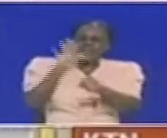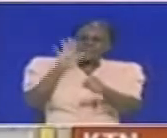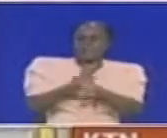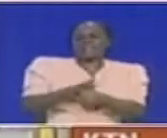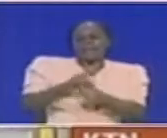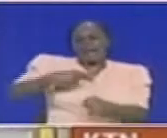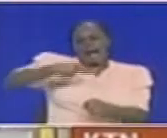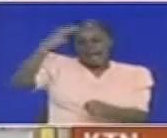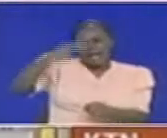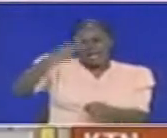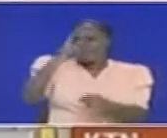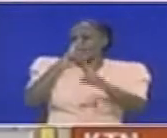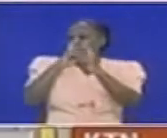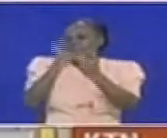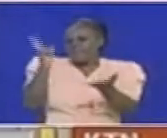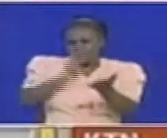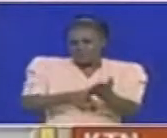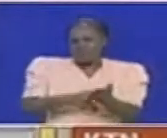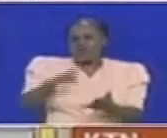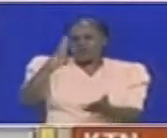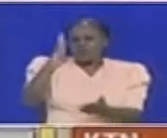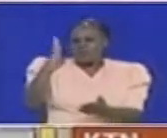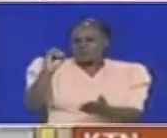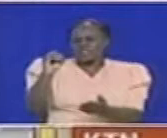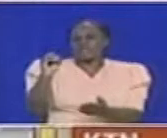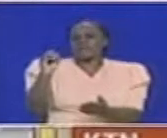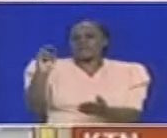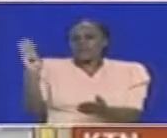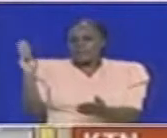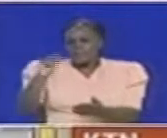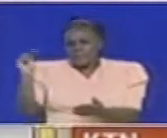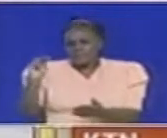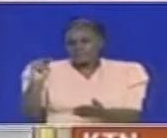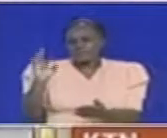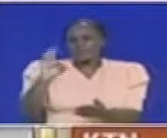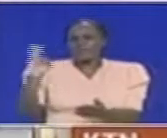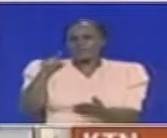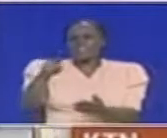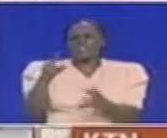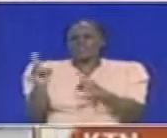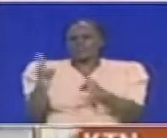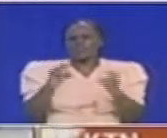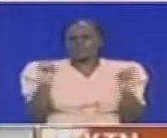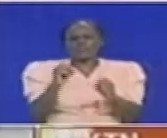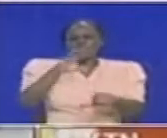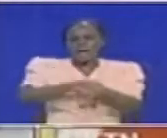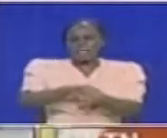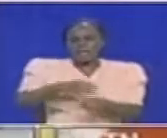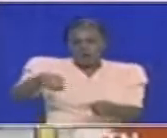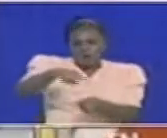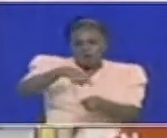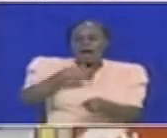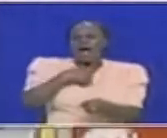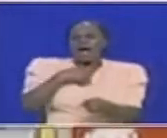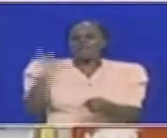that we've ever recorded is 40 milligrams of fluoride. And it's very rare to get a borehole which doesn't have